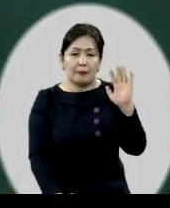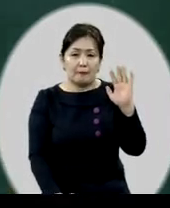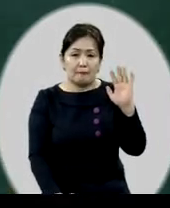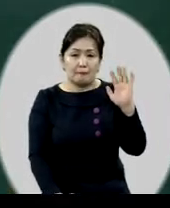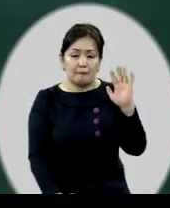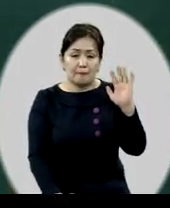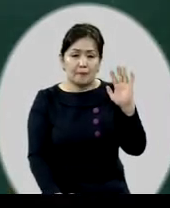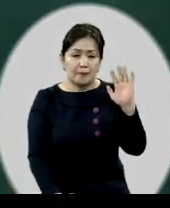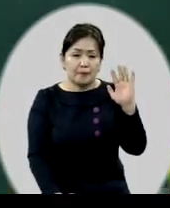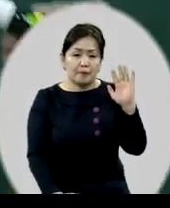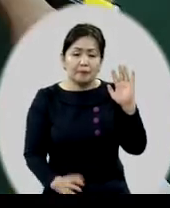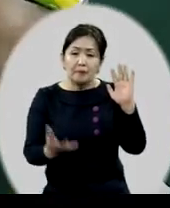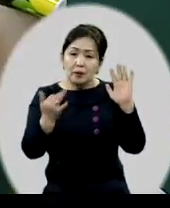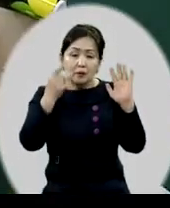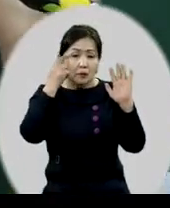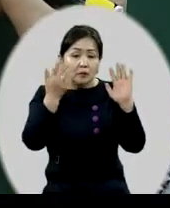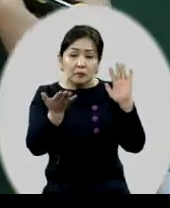Хэд болсон байгаа лээ хүүхдүүдээ?